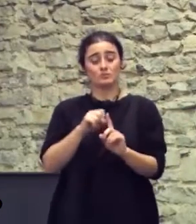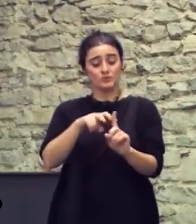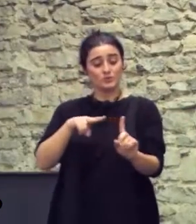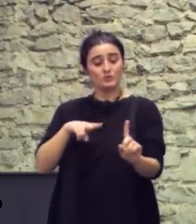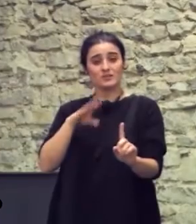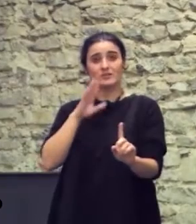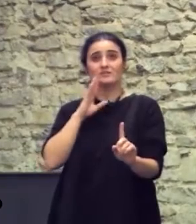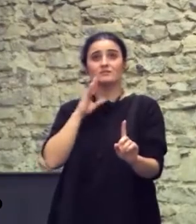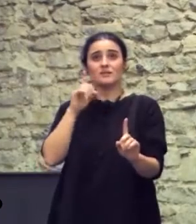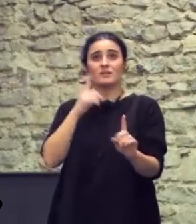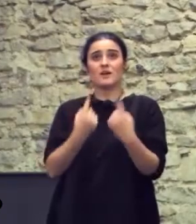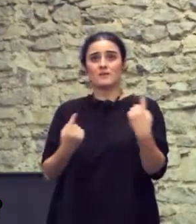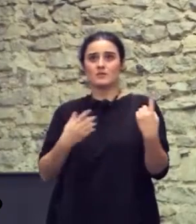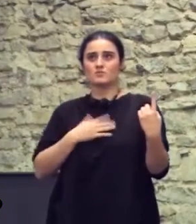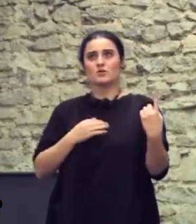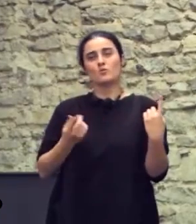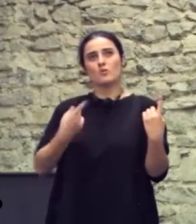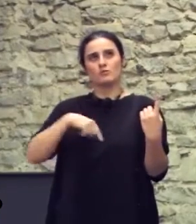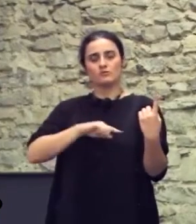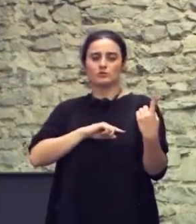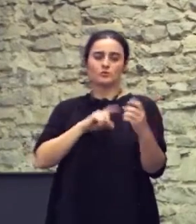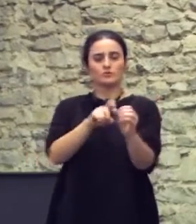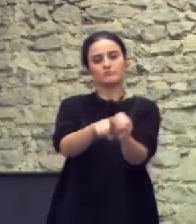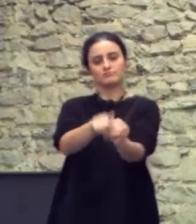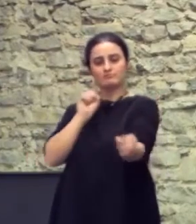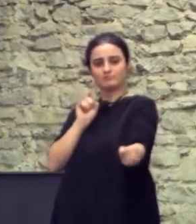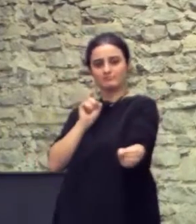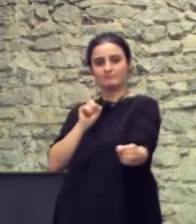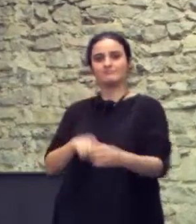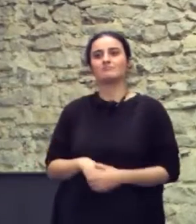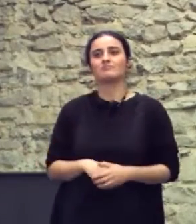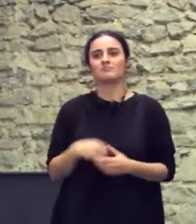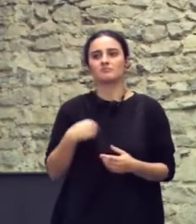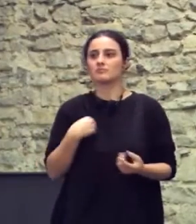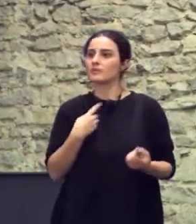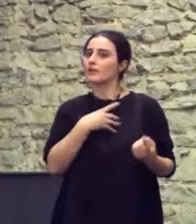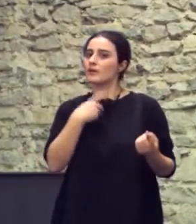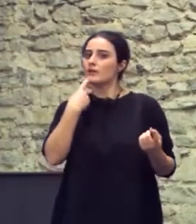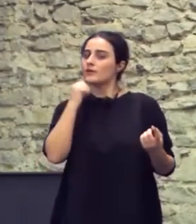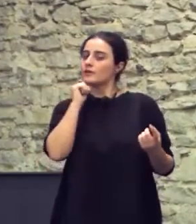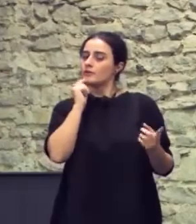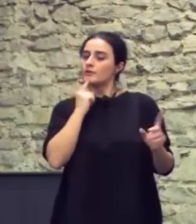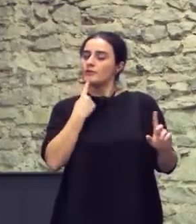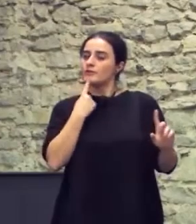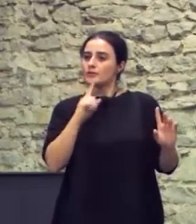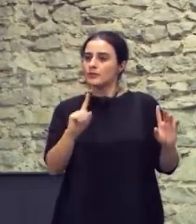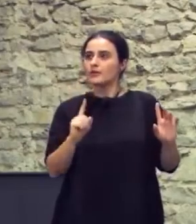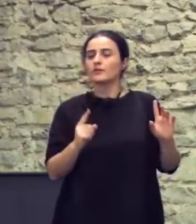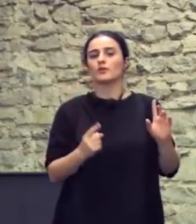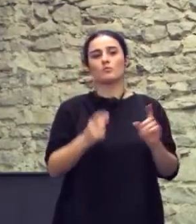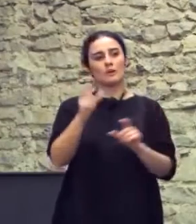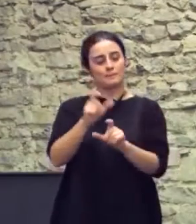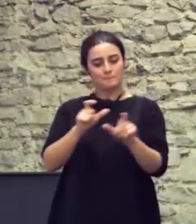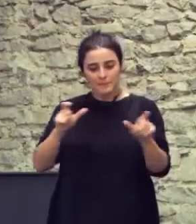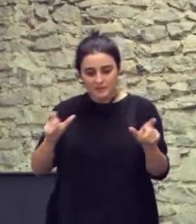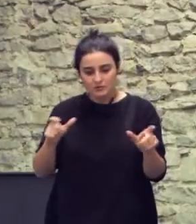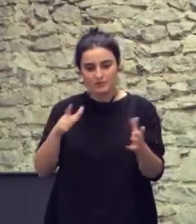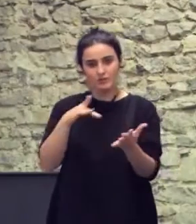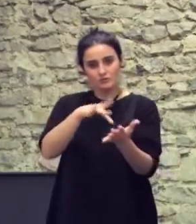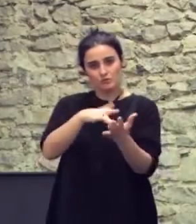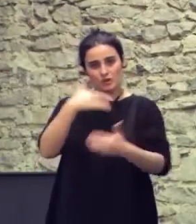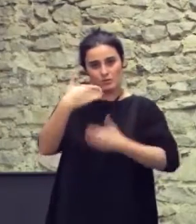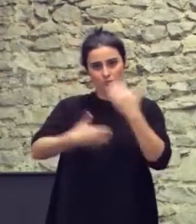batzutan hori gu uzten gaituela kanpoan, ez? Ez dut esan nahi horrekin hori, ez dagoenik pertsonarik trantsizio prozesurik